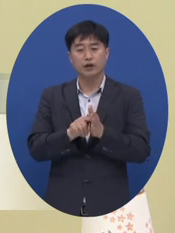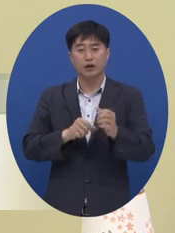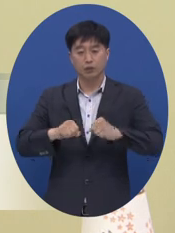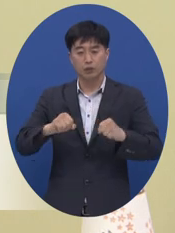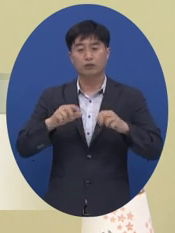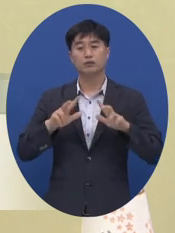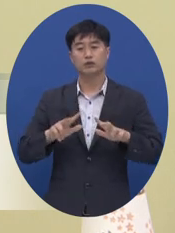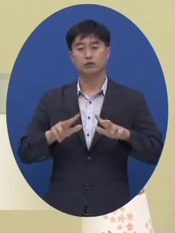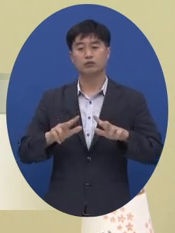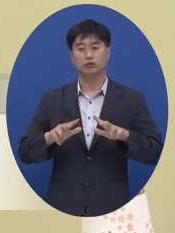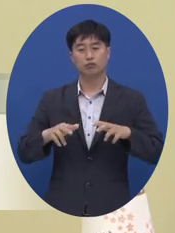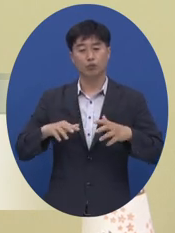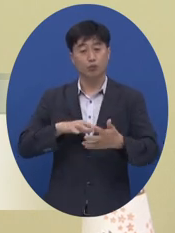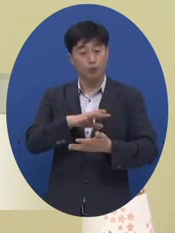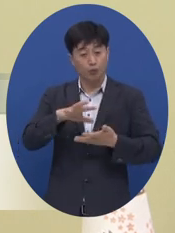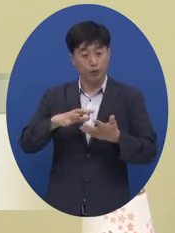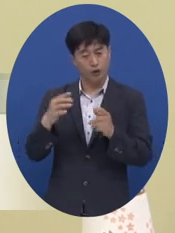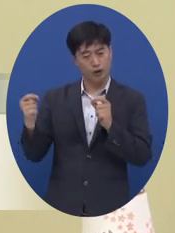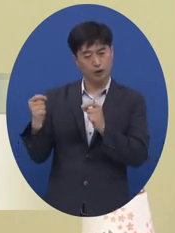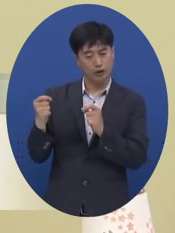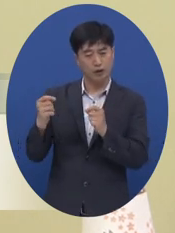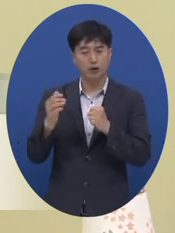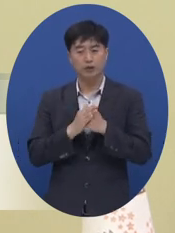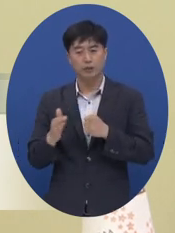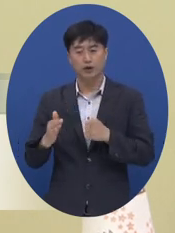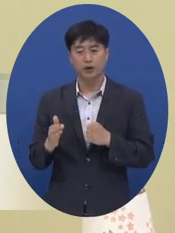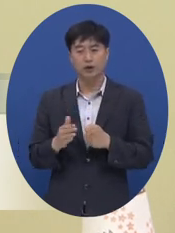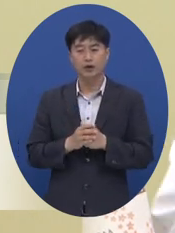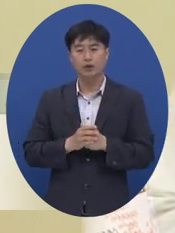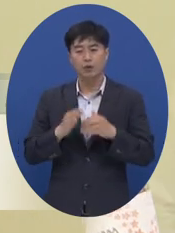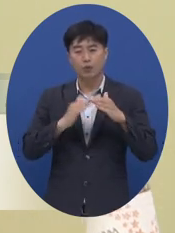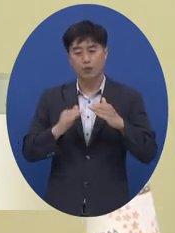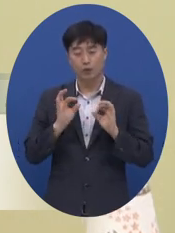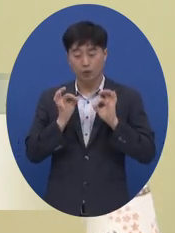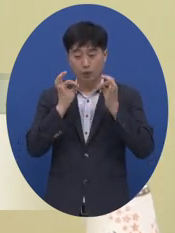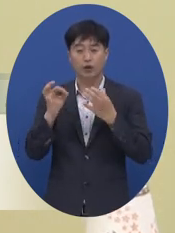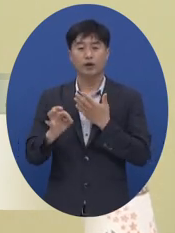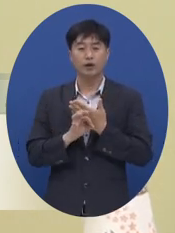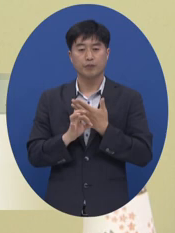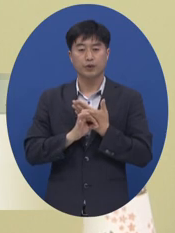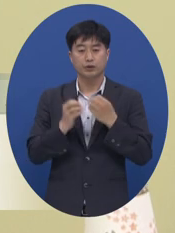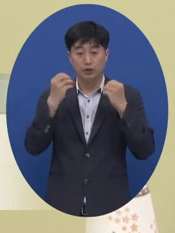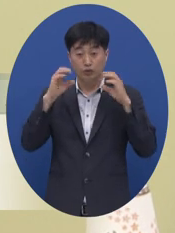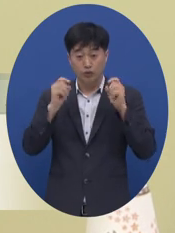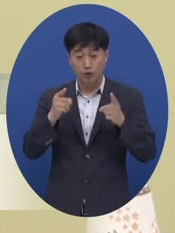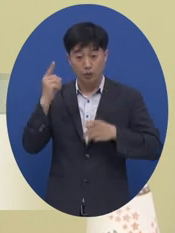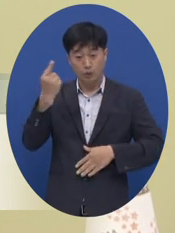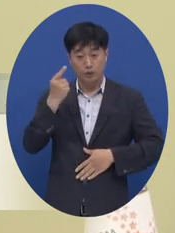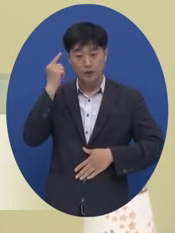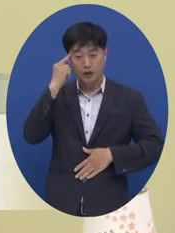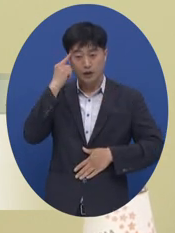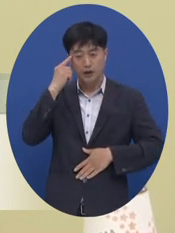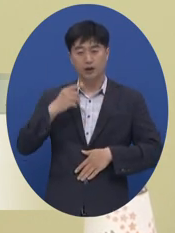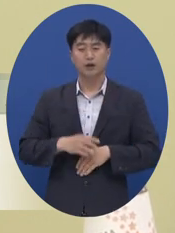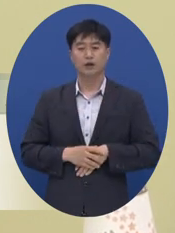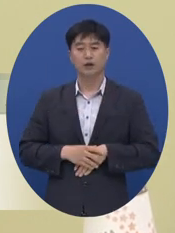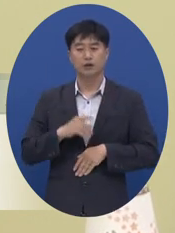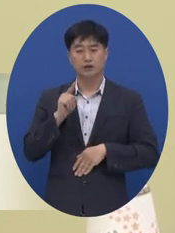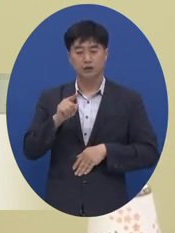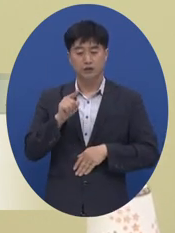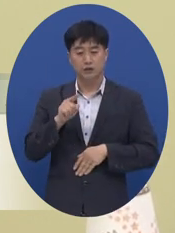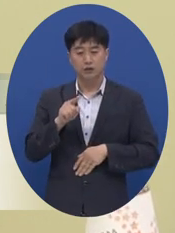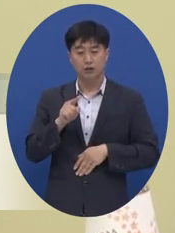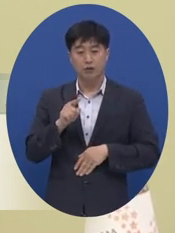위한 행위였다면 지금은 거의 놀이에 가까워지고 있기 때문에 좀 공동의 노력을 하면 새로운 기회가 올 수도 있겠다 그런 생각을 사실